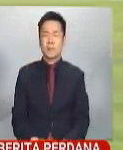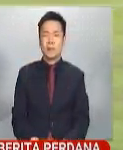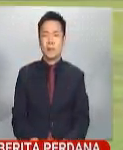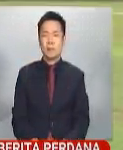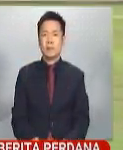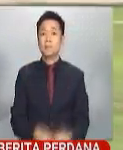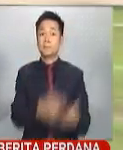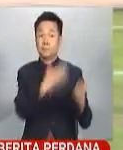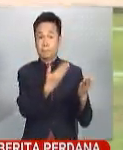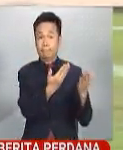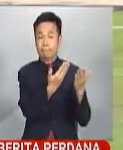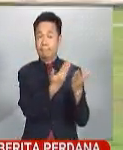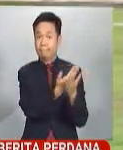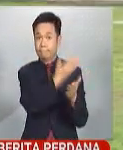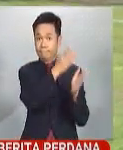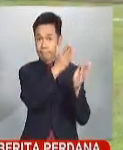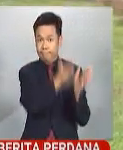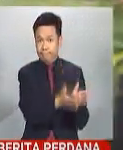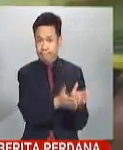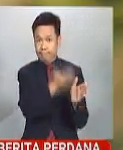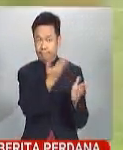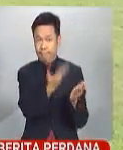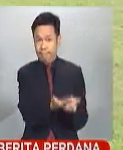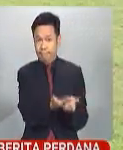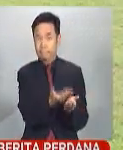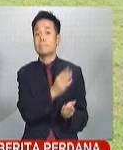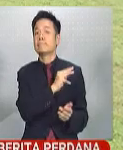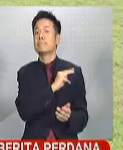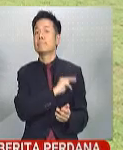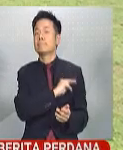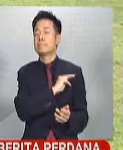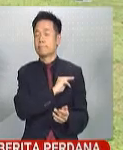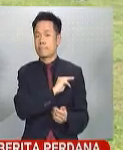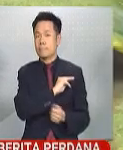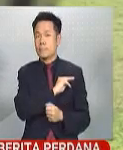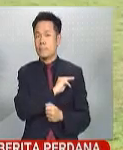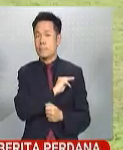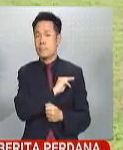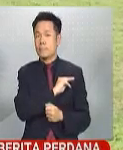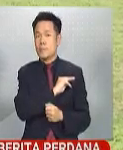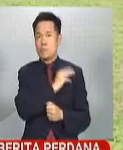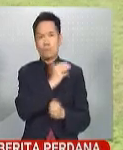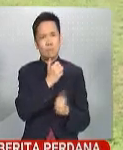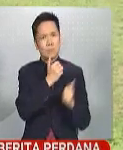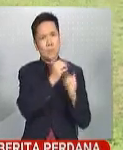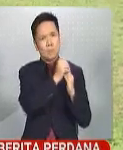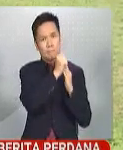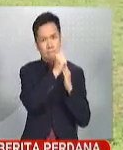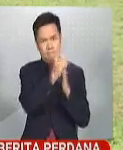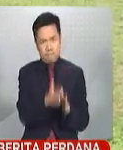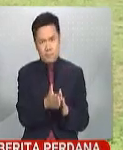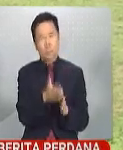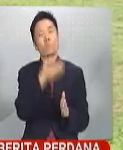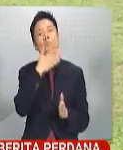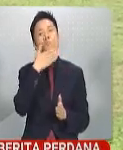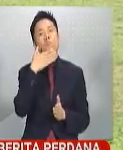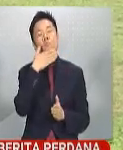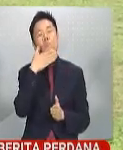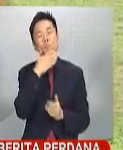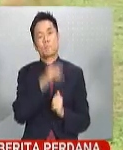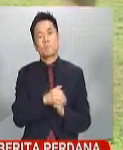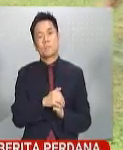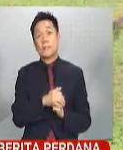Menteri Belia dan Sukan yang baru, YB Dato' Sri Rizal Merican, adalah merupakan seorang pemimpin muda yang sudah